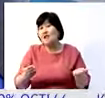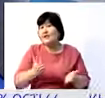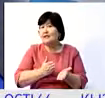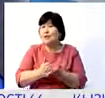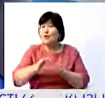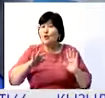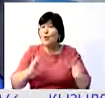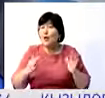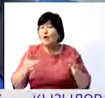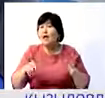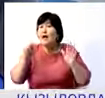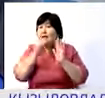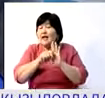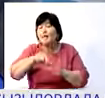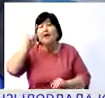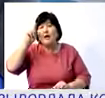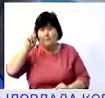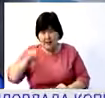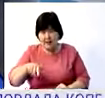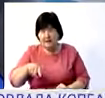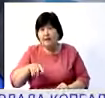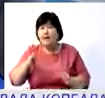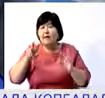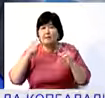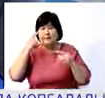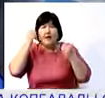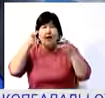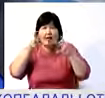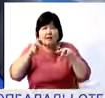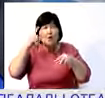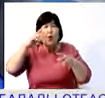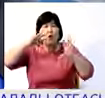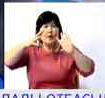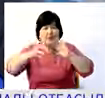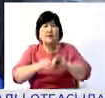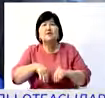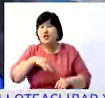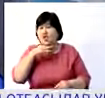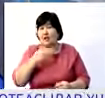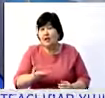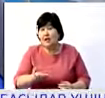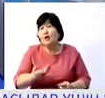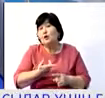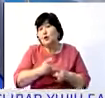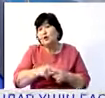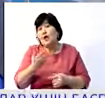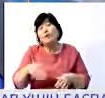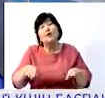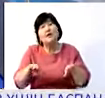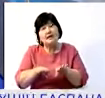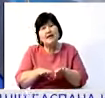саяси оқиғаларды сараптай білетін аналитикалық ой-пікіріміз де жеткілікті. Сондықтан бұл